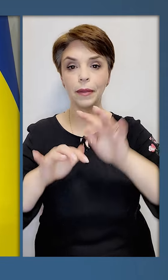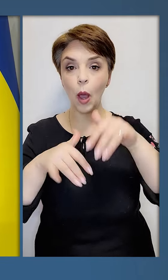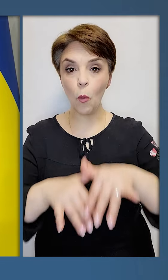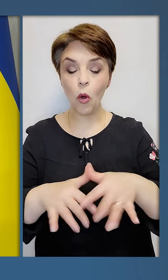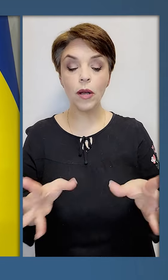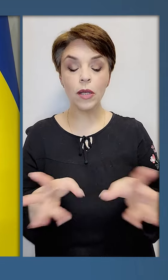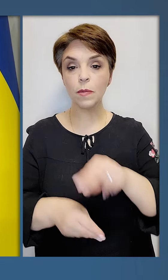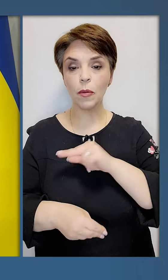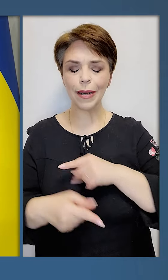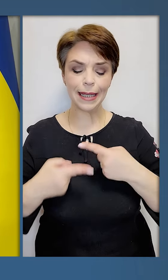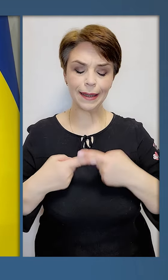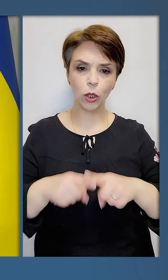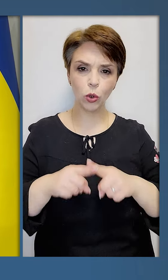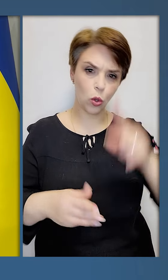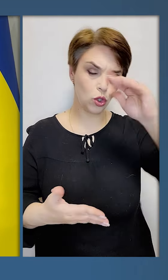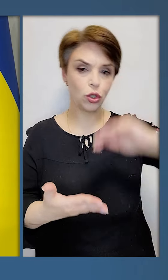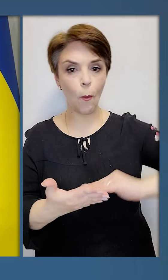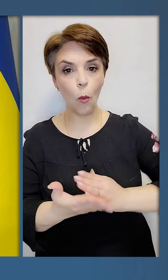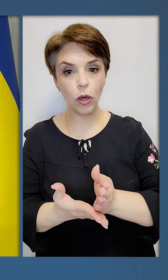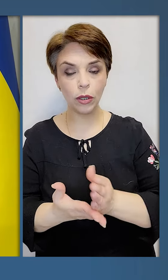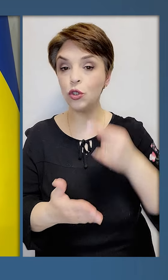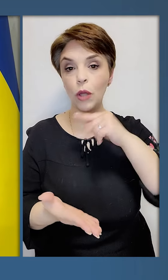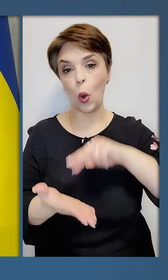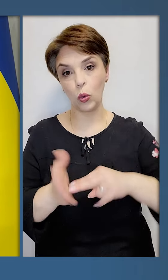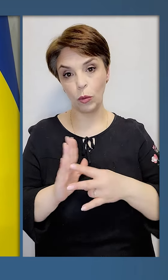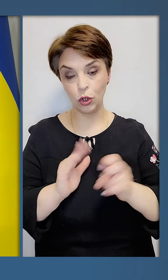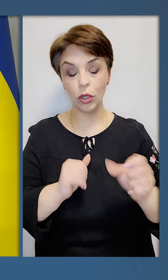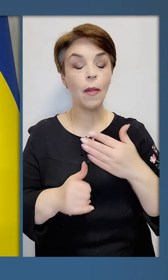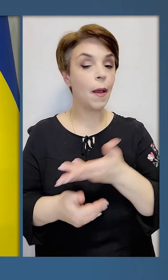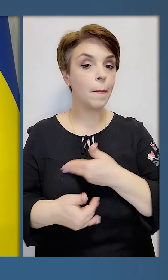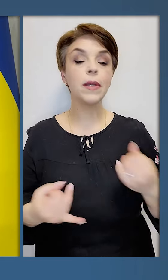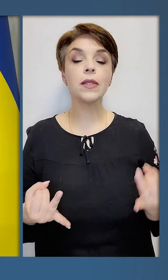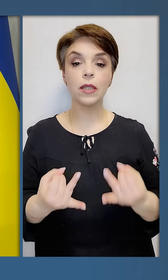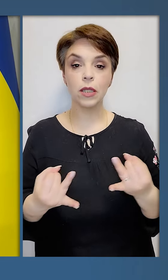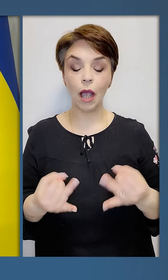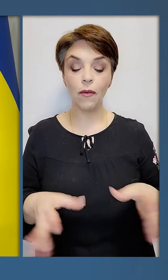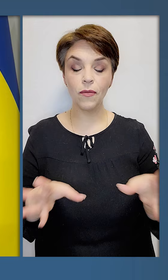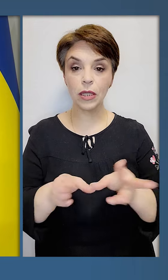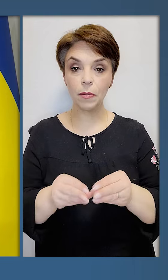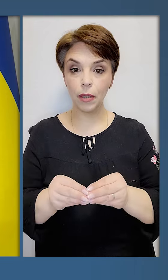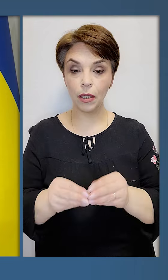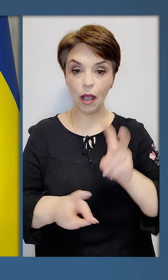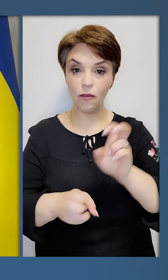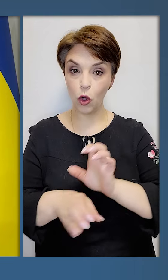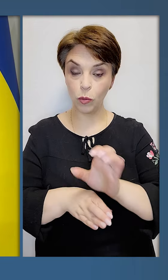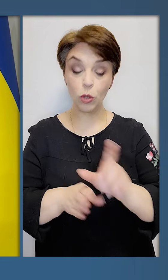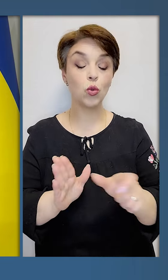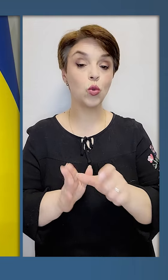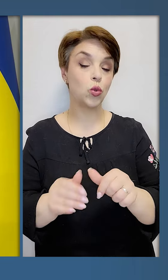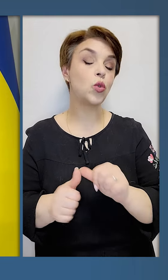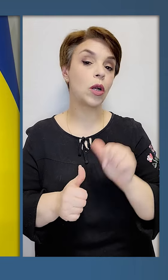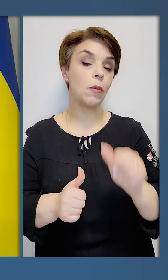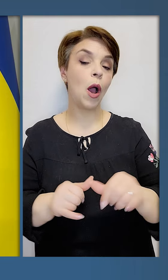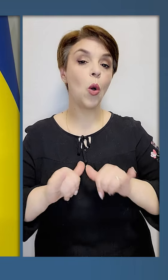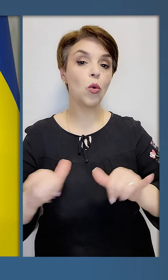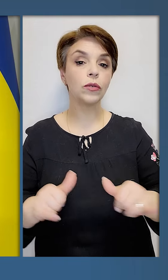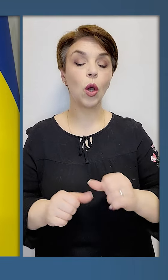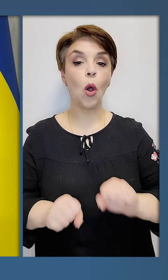на морі, співпраця технологічна, політична, економічна. Ми зацікавлені у спільних виробництвах, зокрема у